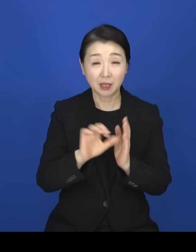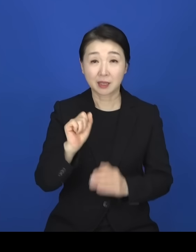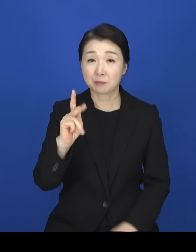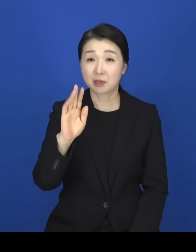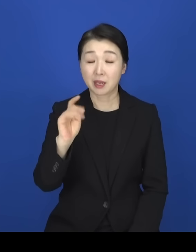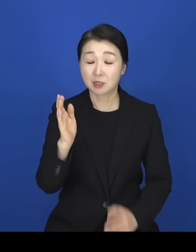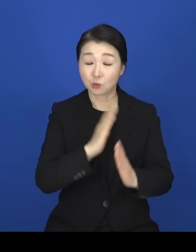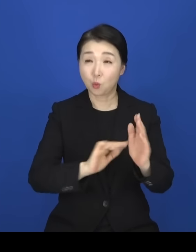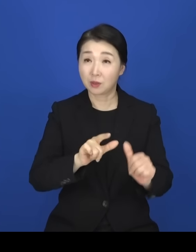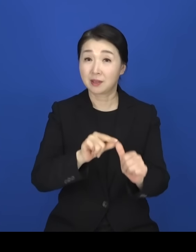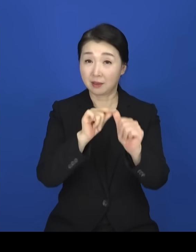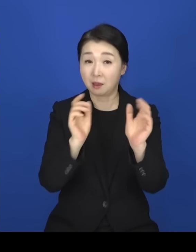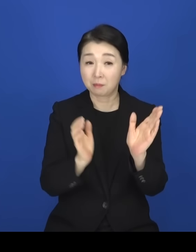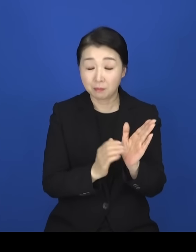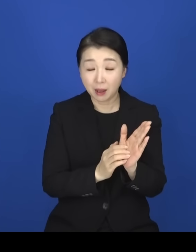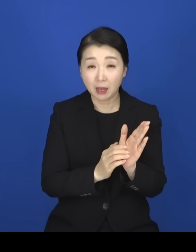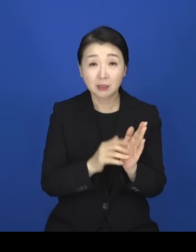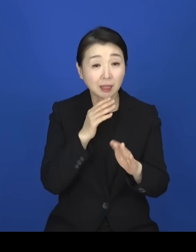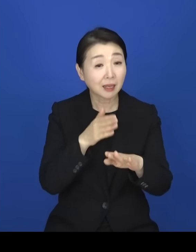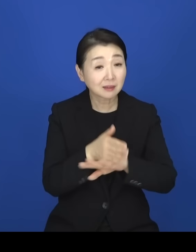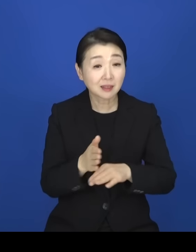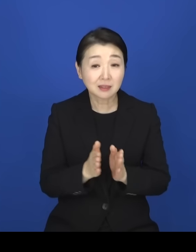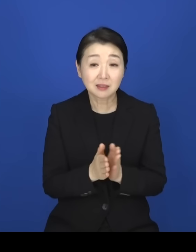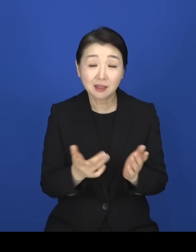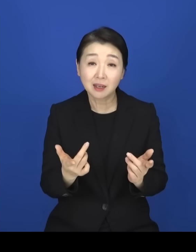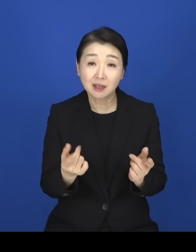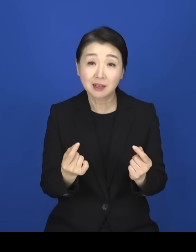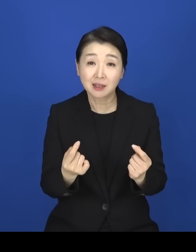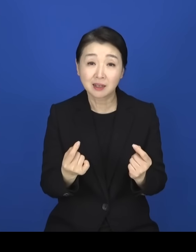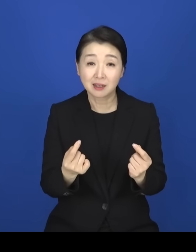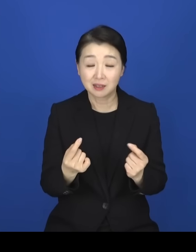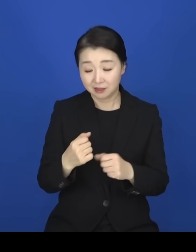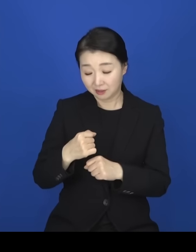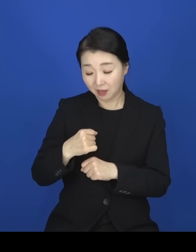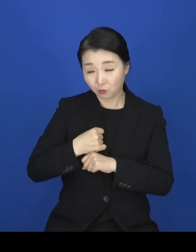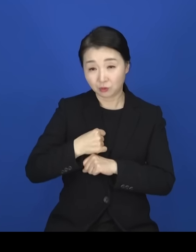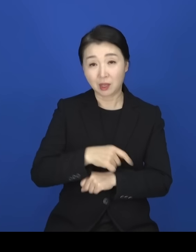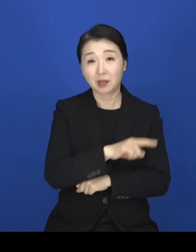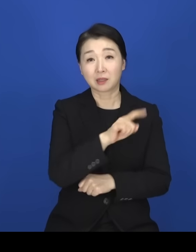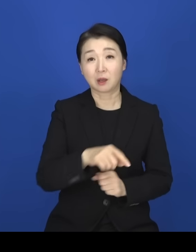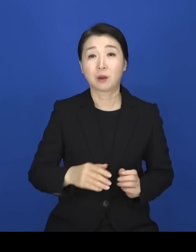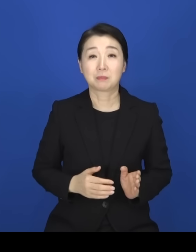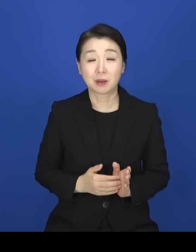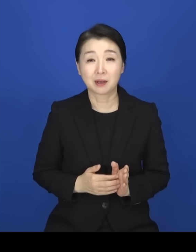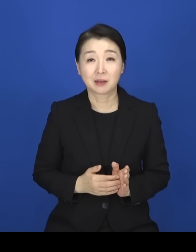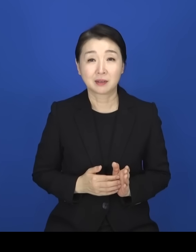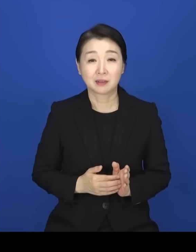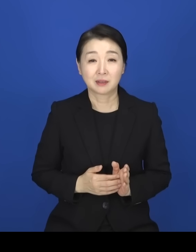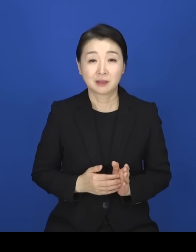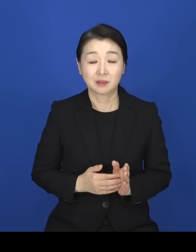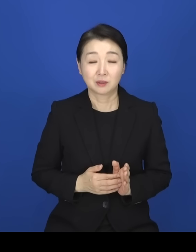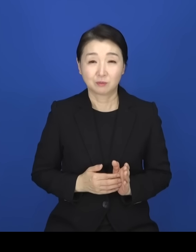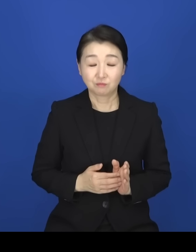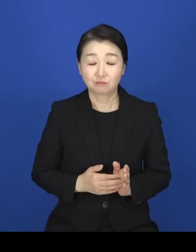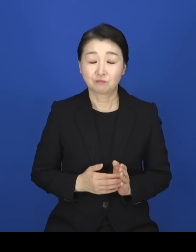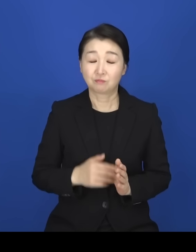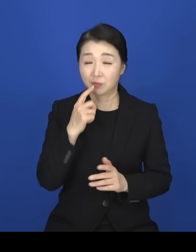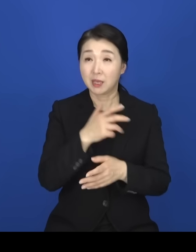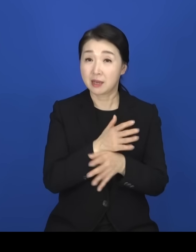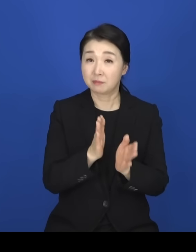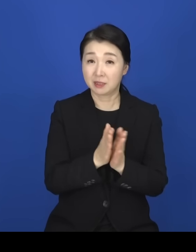네. 좀 이렇게 늦은 나이에 데뷔한 거죠? 맞습니다. 근데 제가 군대를 갔다 오고 데뷔를 한 건데 예.